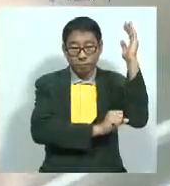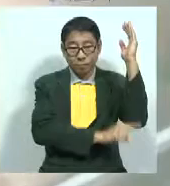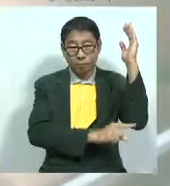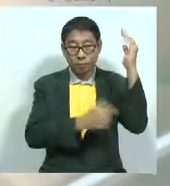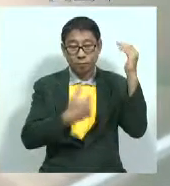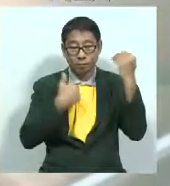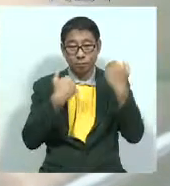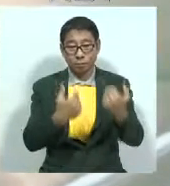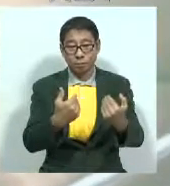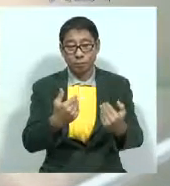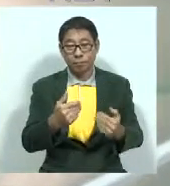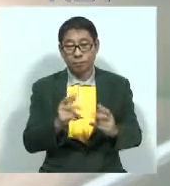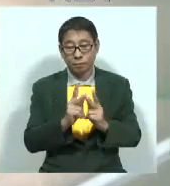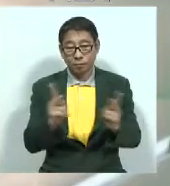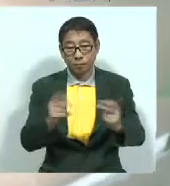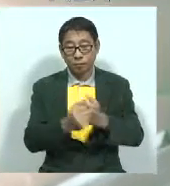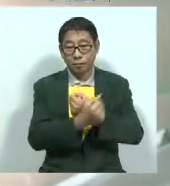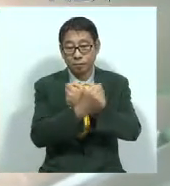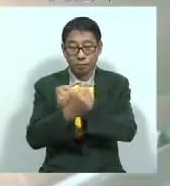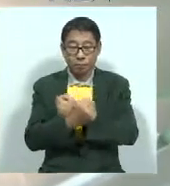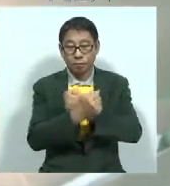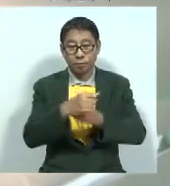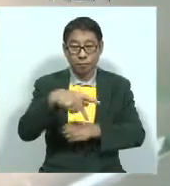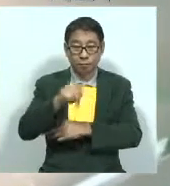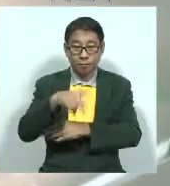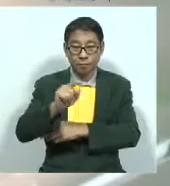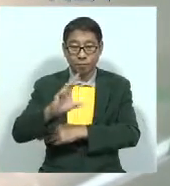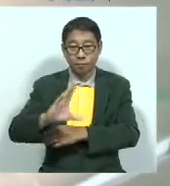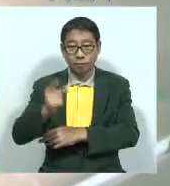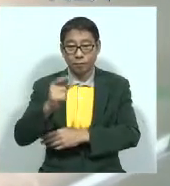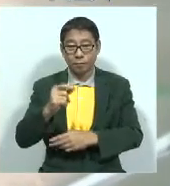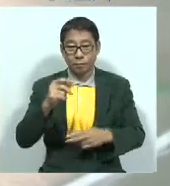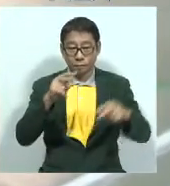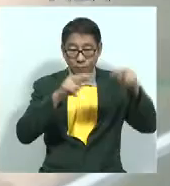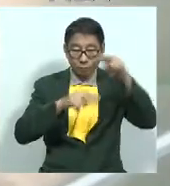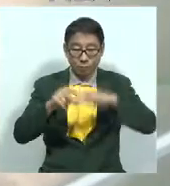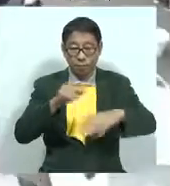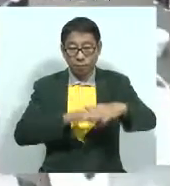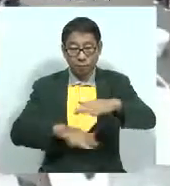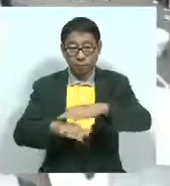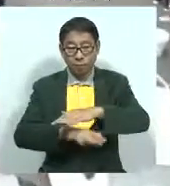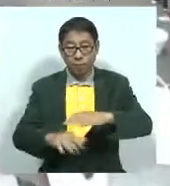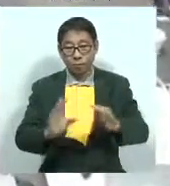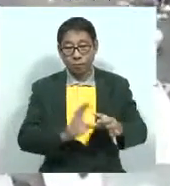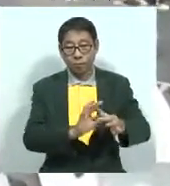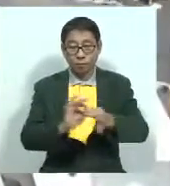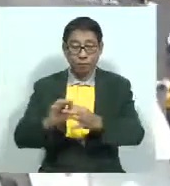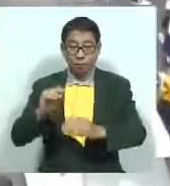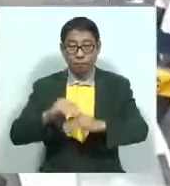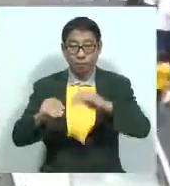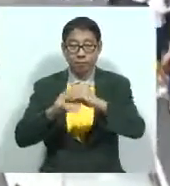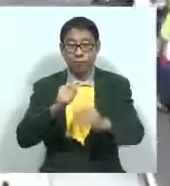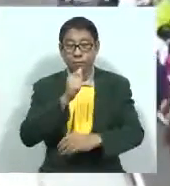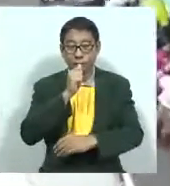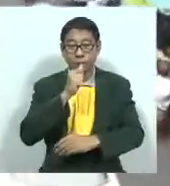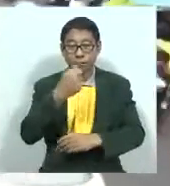าหน้าที่จากสำนักงานคณะกรรมการป้องกันและปราบปรามการทุจริตแห่งชาติเข้าไปตรวจสอบเอกสารที่เกี่ยวกับโครงการอาหารกลางวัน